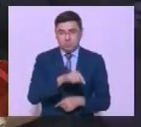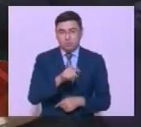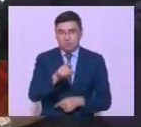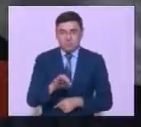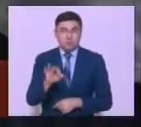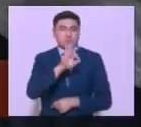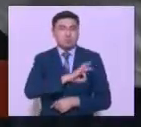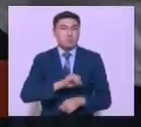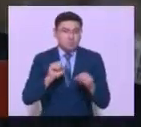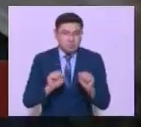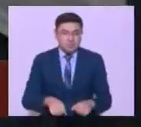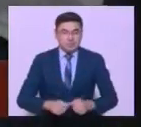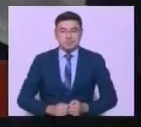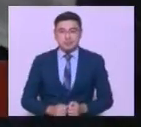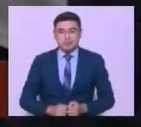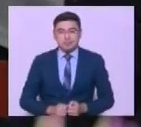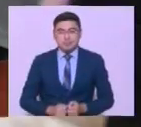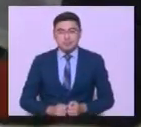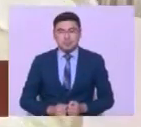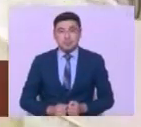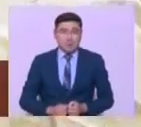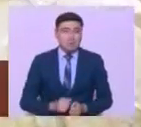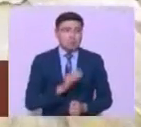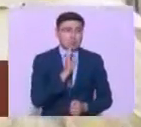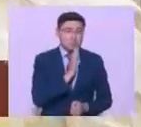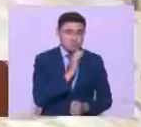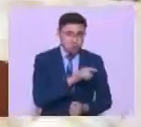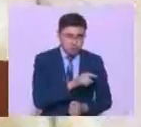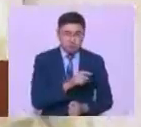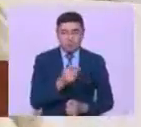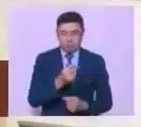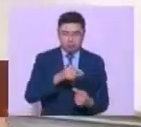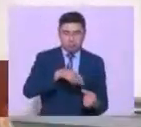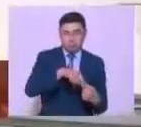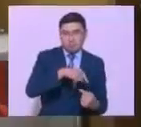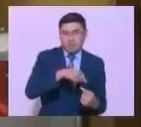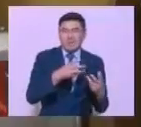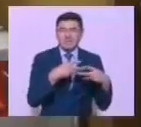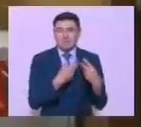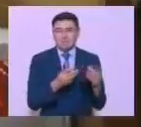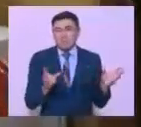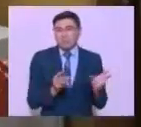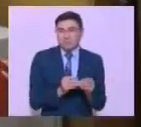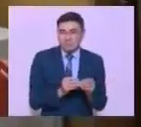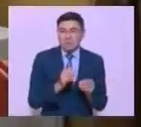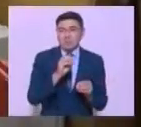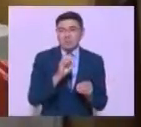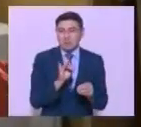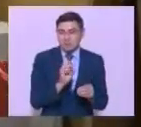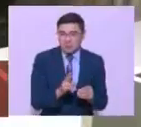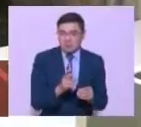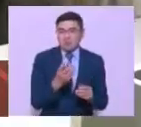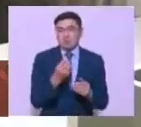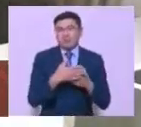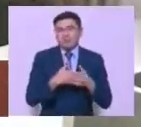пайдаланылады болашақта. Айдолқын Нарықова мемлекеттен қаржылай қолдау алып, кәсібінен нәсіп тауып жүр. Отбасымен бірге бір жылдан бері есік және жиһаз